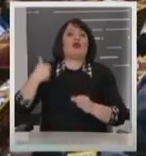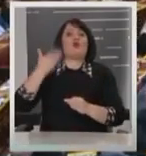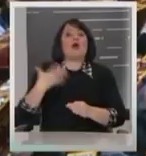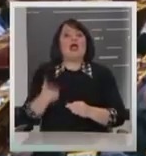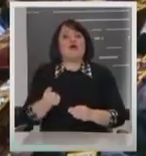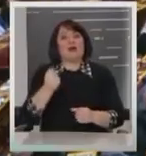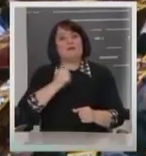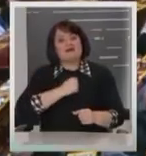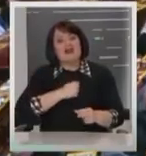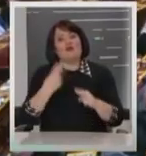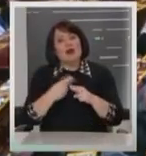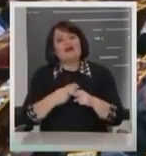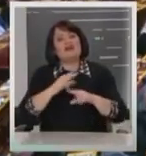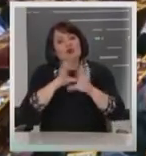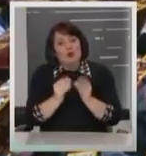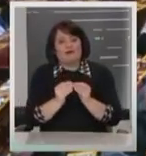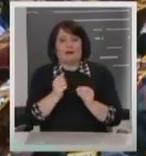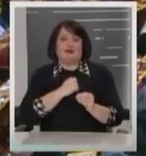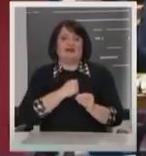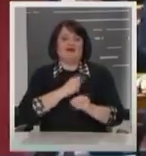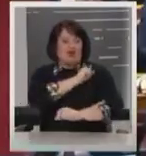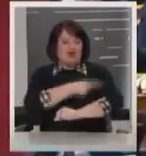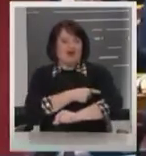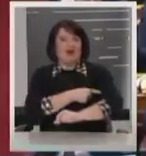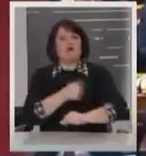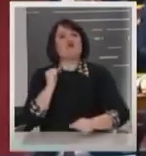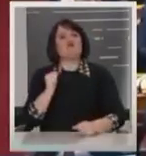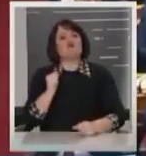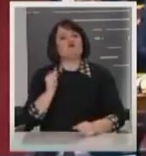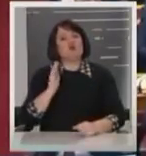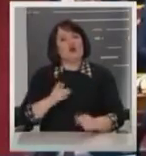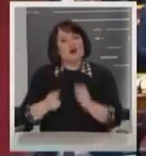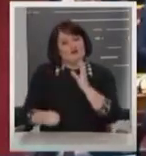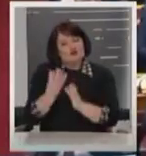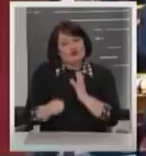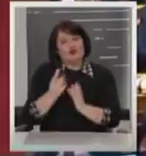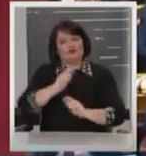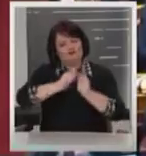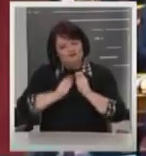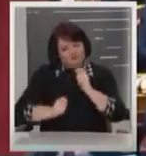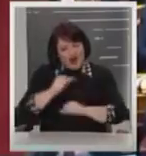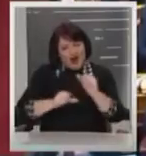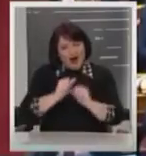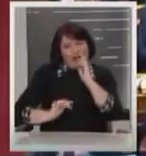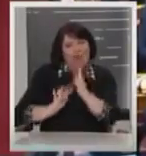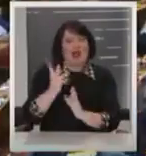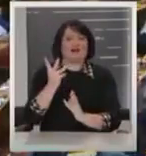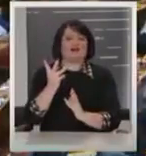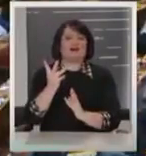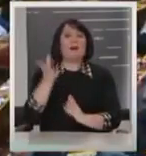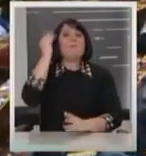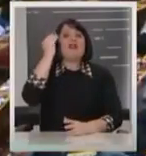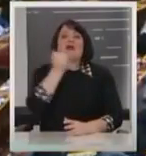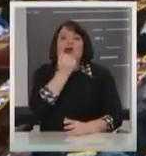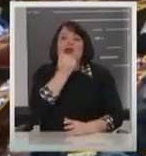έχει αρχές και έχει αξίες. Και έχει τη δύναμη να εξυγχρονίζεται και να ανανεώνεται. Να αλλάζει, να μαθαίνει